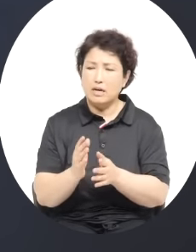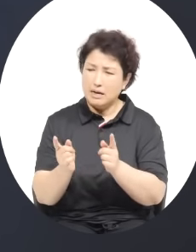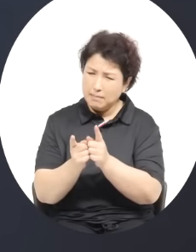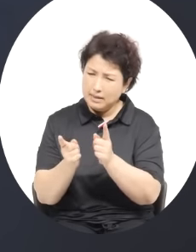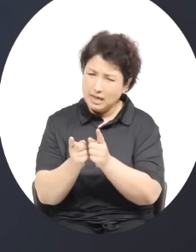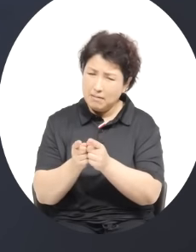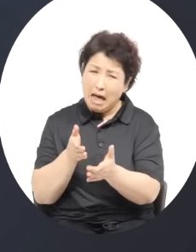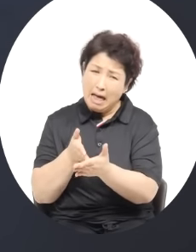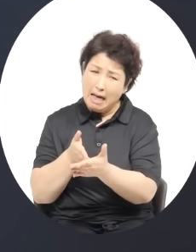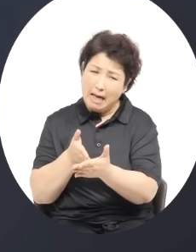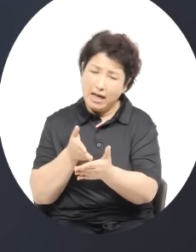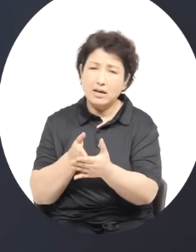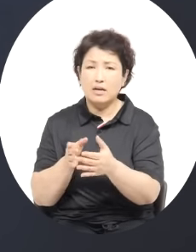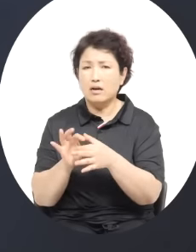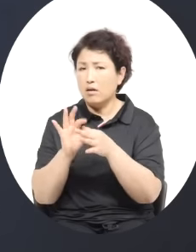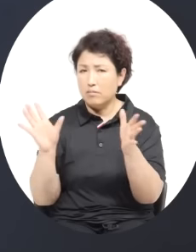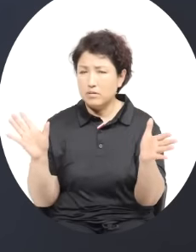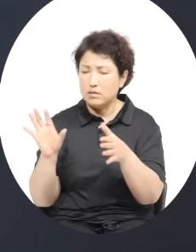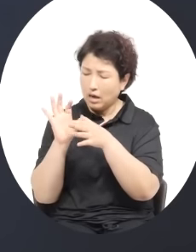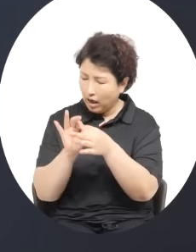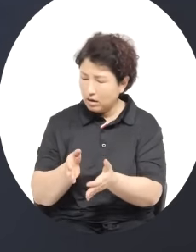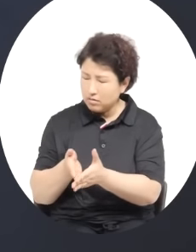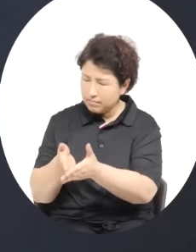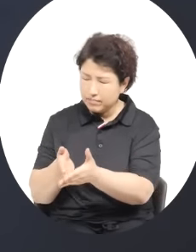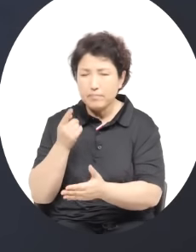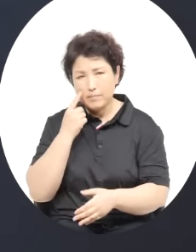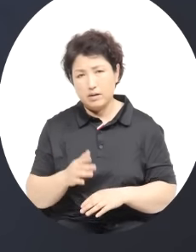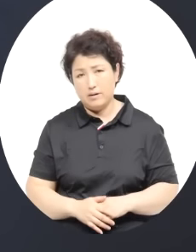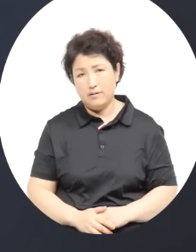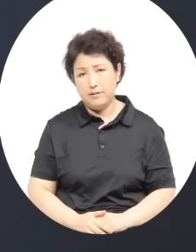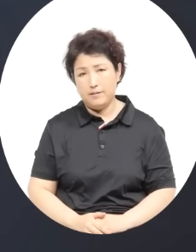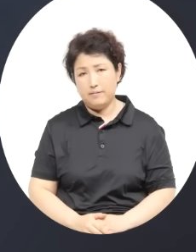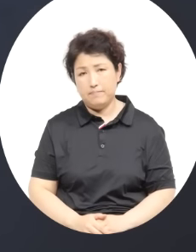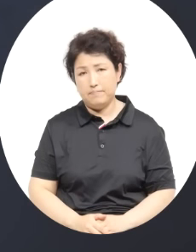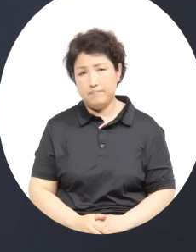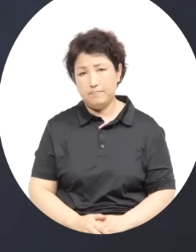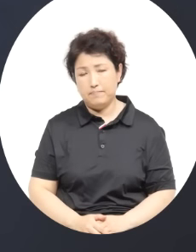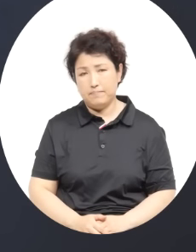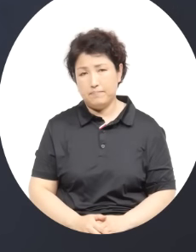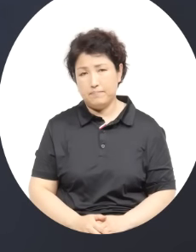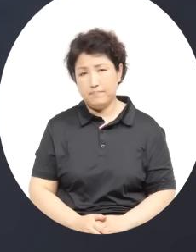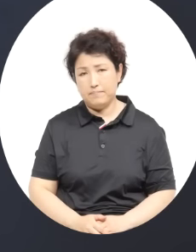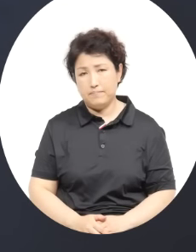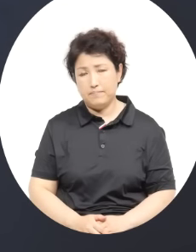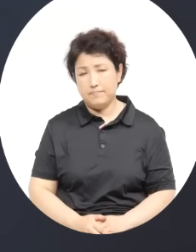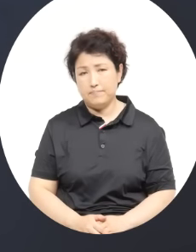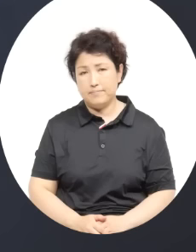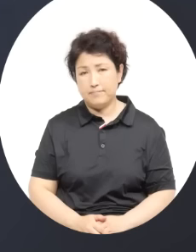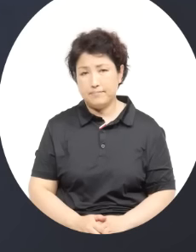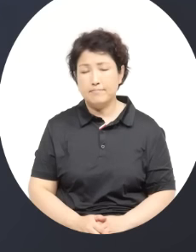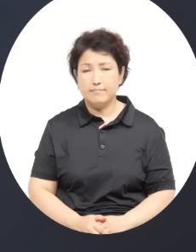만날 때마다 되든 안 되든 관계없이 이렇게 말한다. 이렇게 정하면 좋아요.